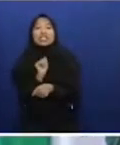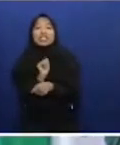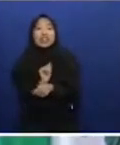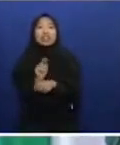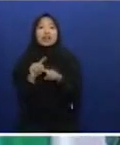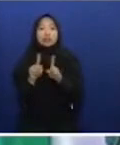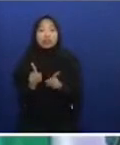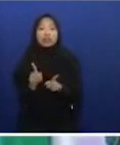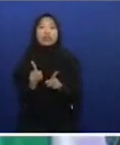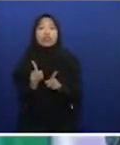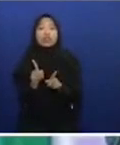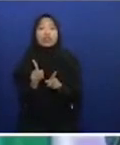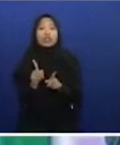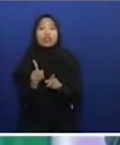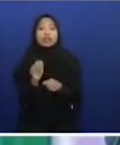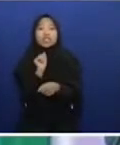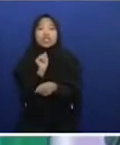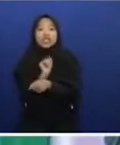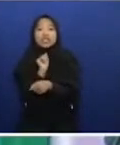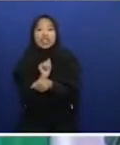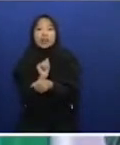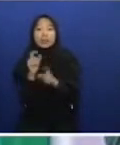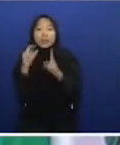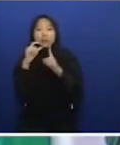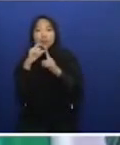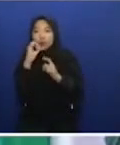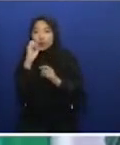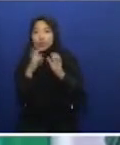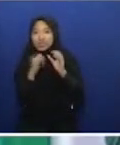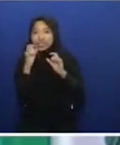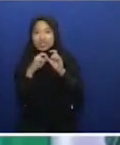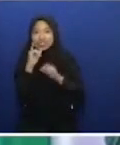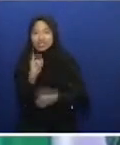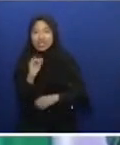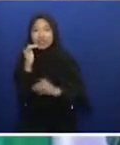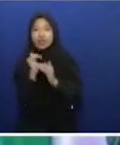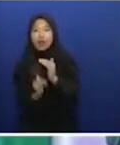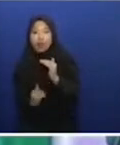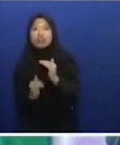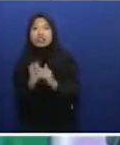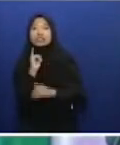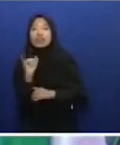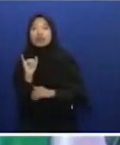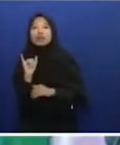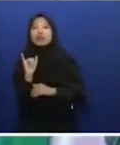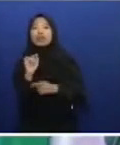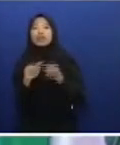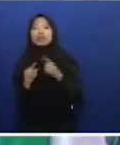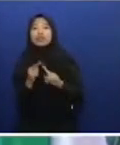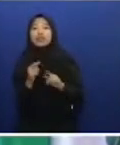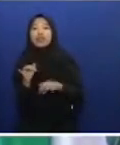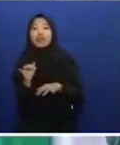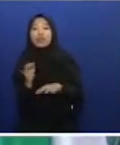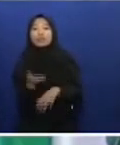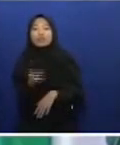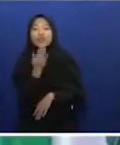Jadi hati-hati. Saya pernah diprotes oleh Ibu Menteri Keuangan karena ketika saya pidato di UGM,